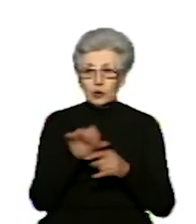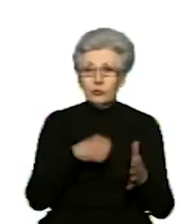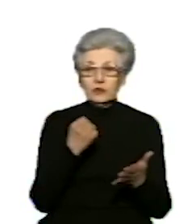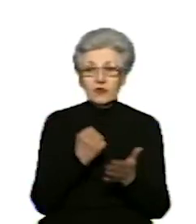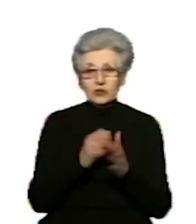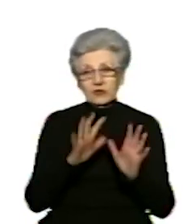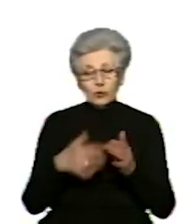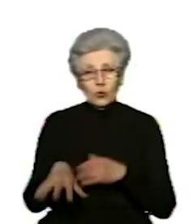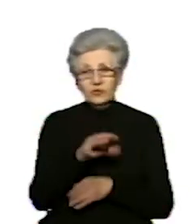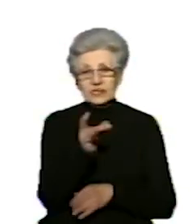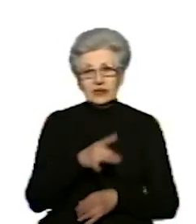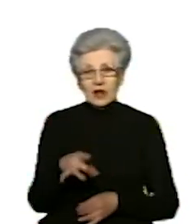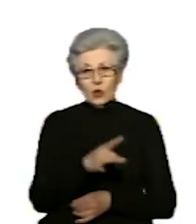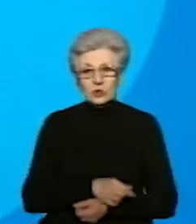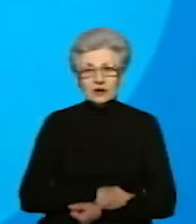районах.